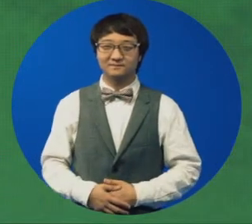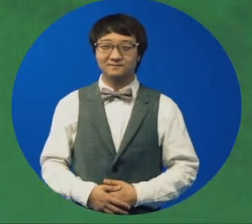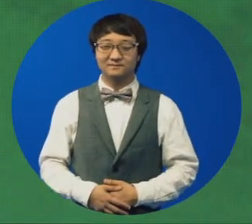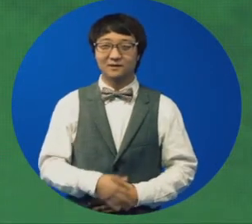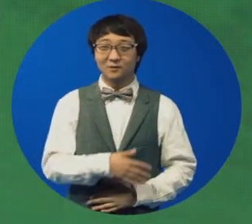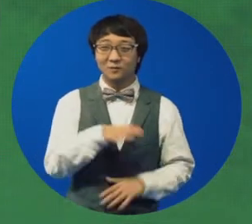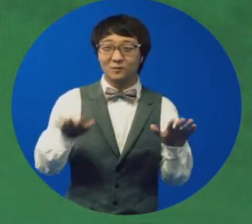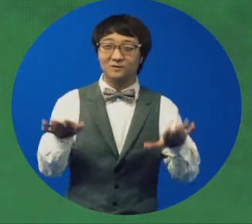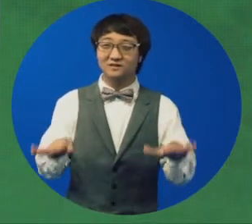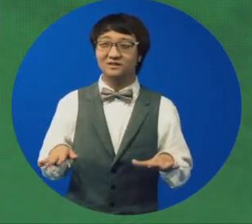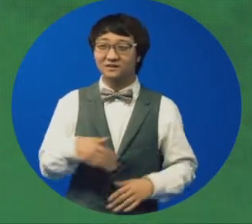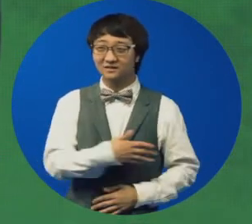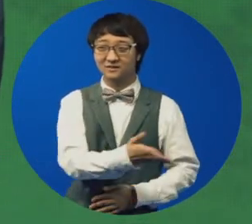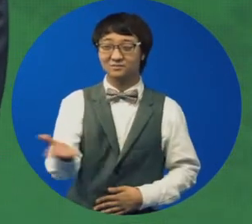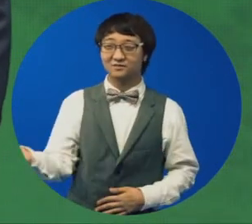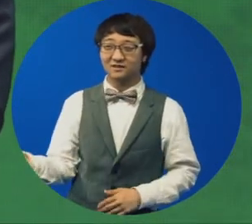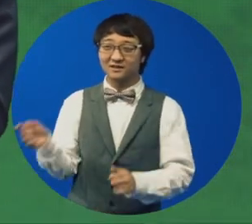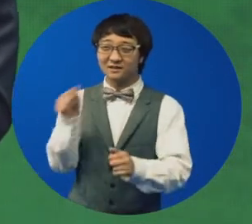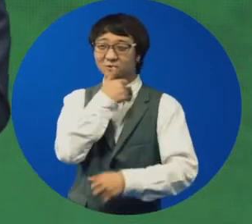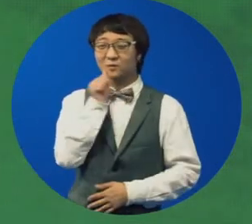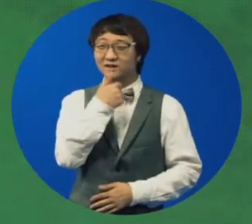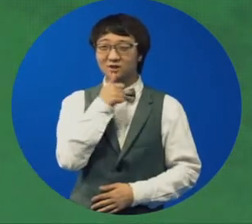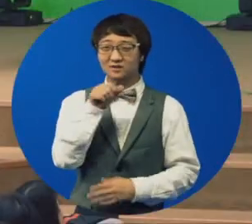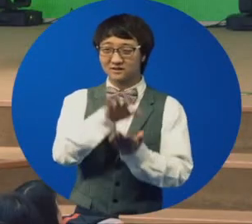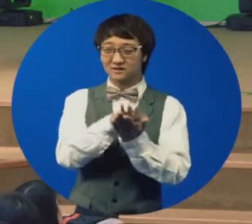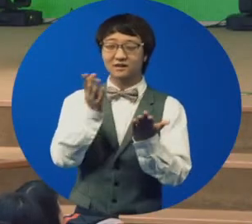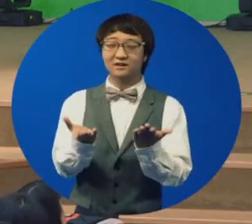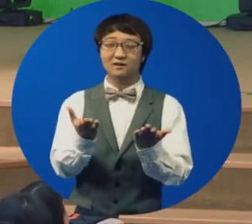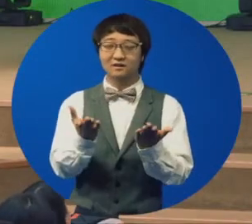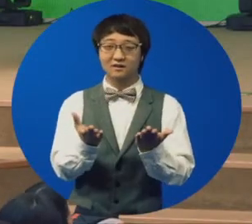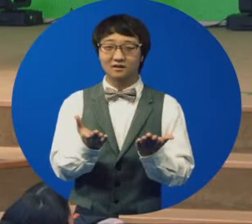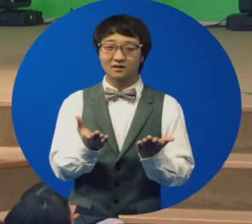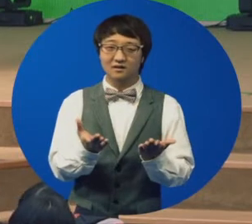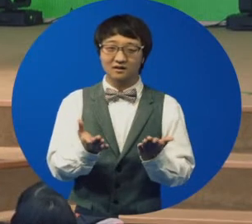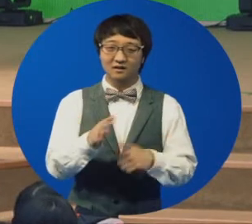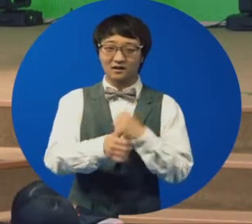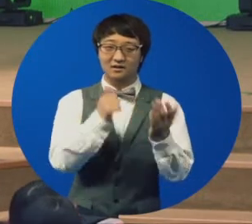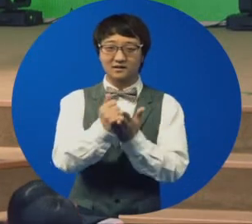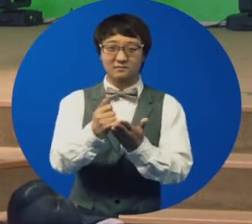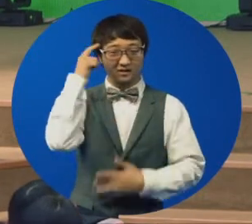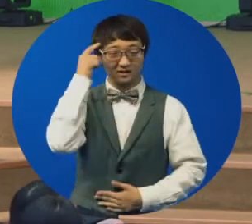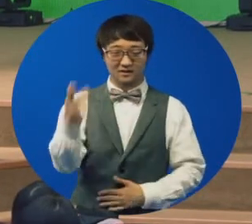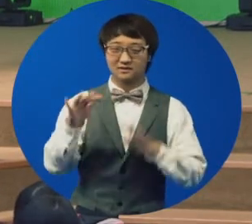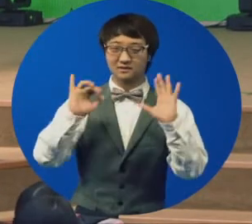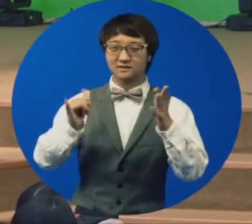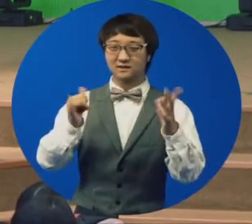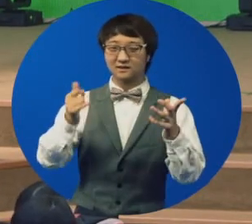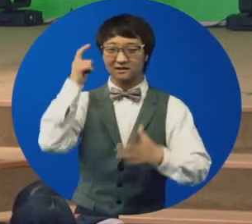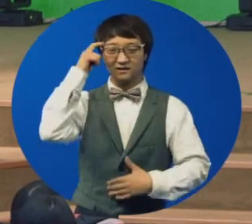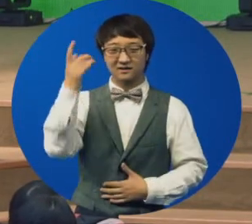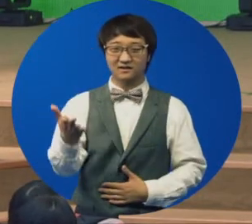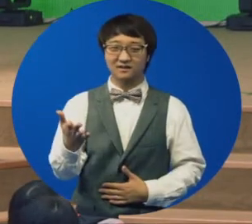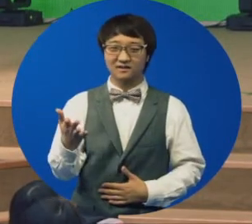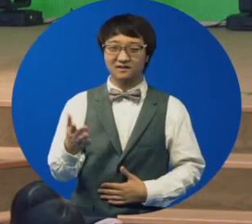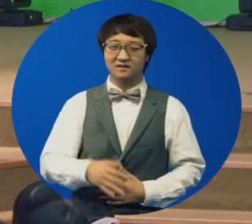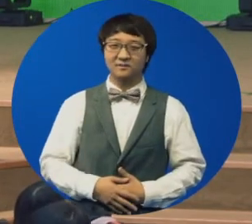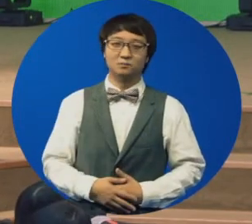오늘 여러분들에게 소개해드린 책 피터 윌슨의 하나님인가 세상인가 라는 책에서 피터